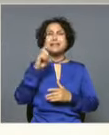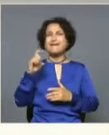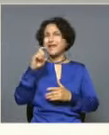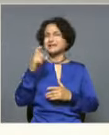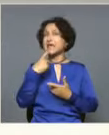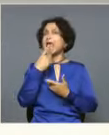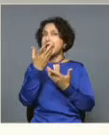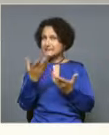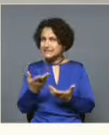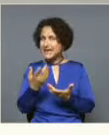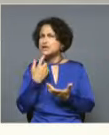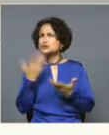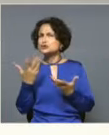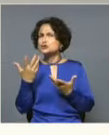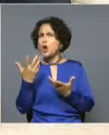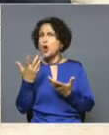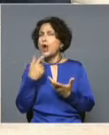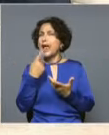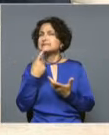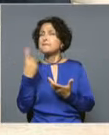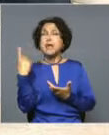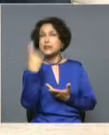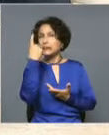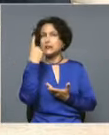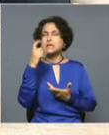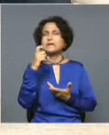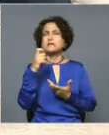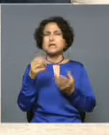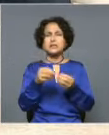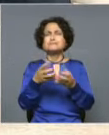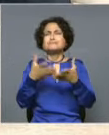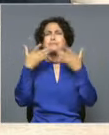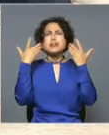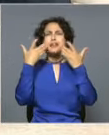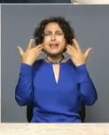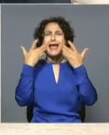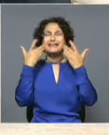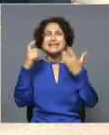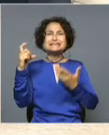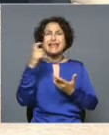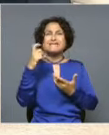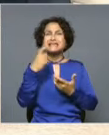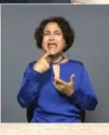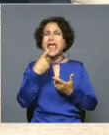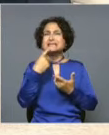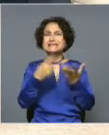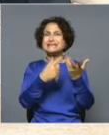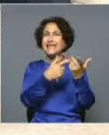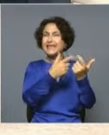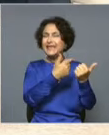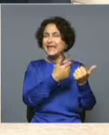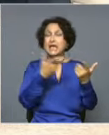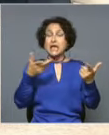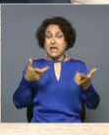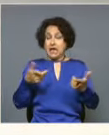Защо казвам един славянски език? По това време славянските езици са все още много млади. Разликите между тях не са така изразени,